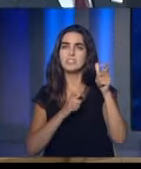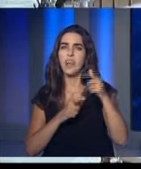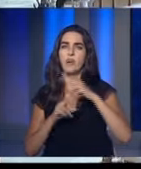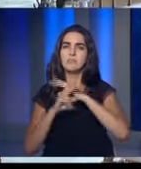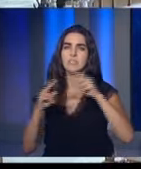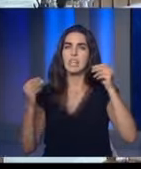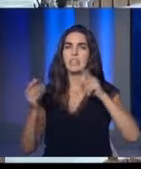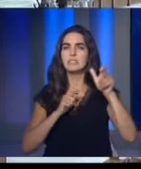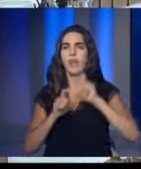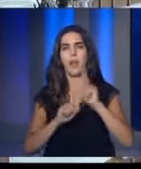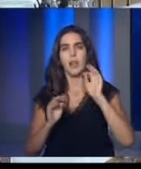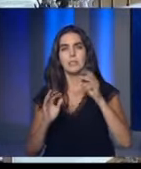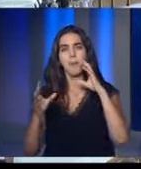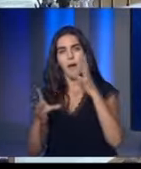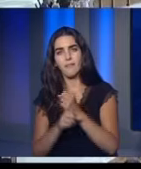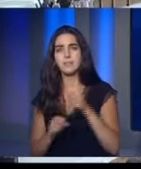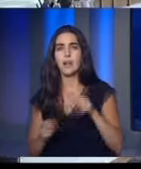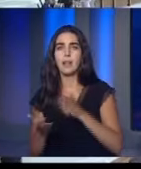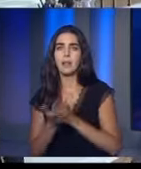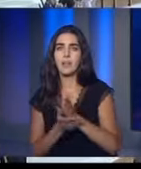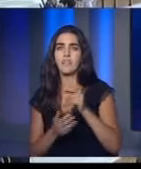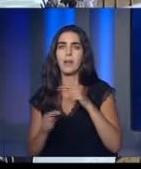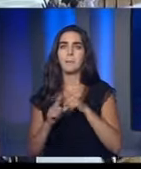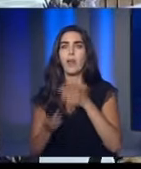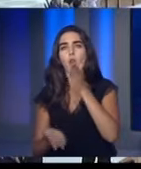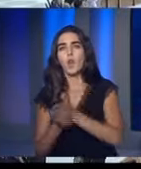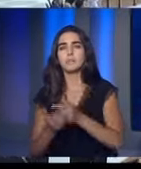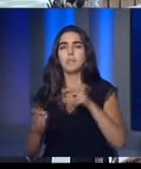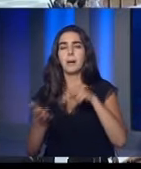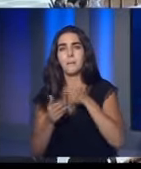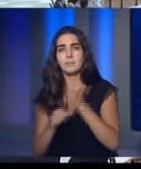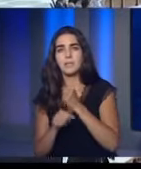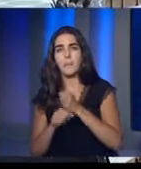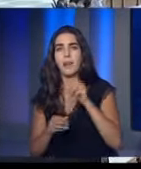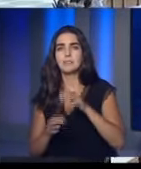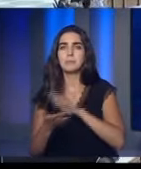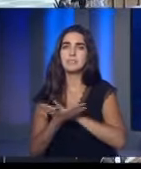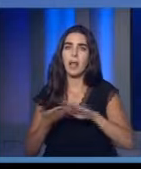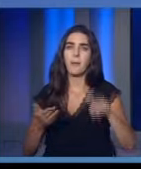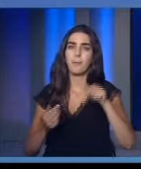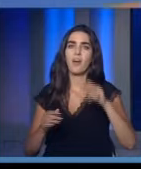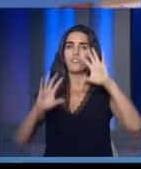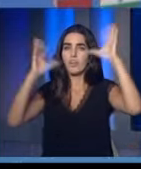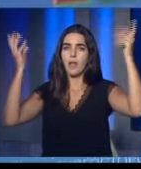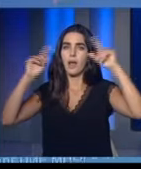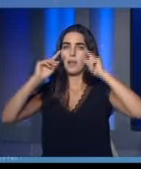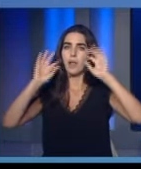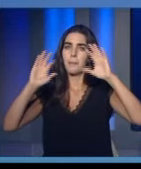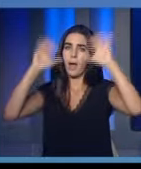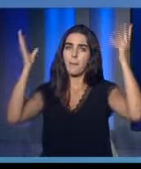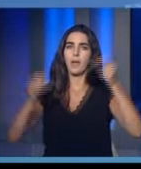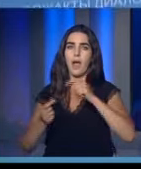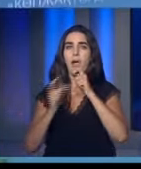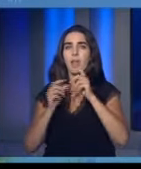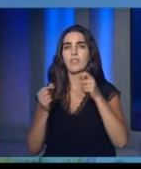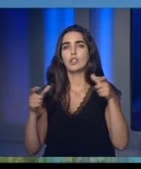أي نوع، وتلاحظ أهمية الالتزام الصارم بالنظام القانوني الحالي الذي ينص على الاستخدام السلمي